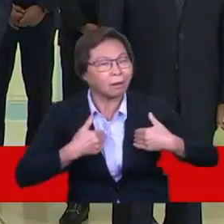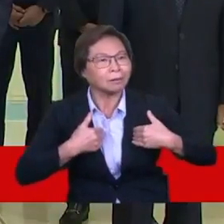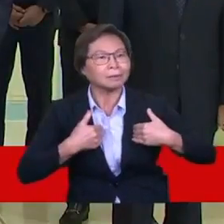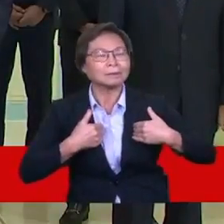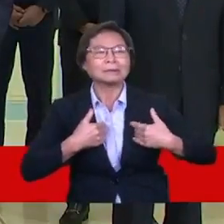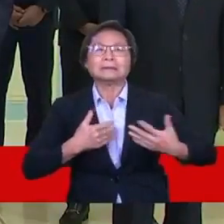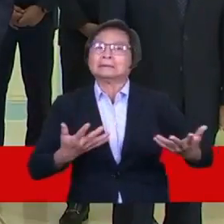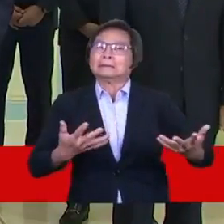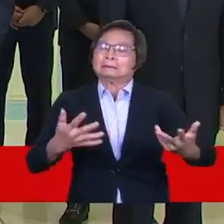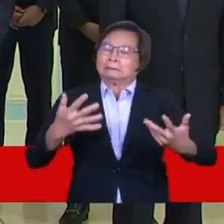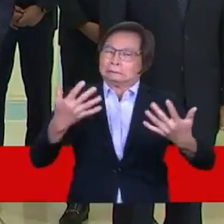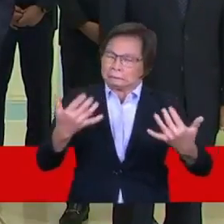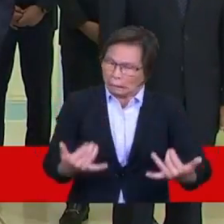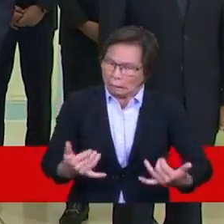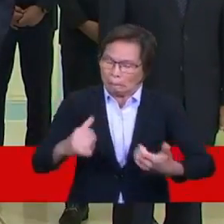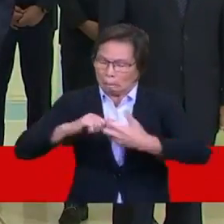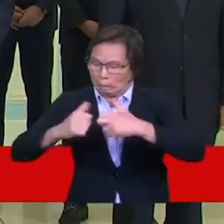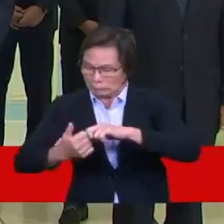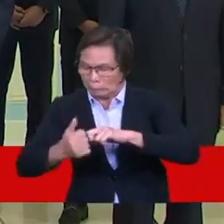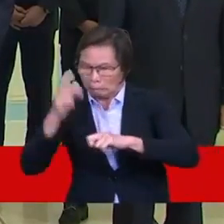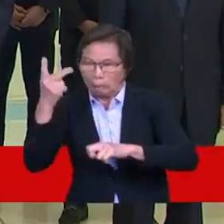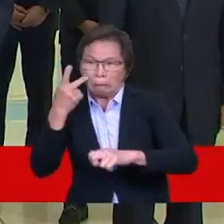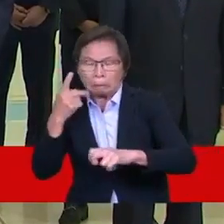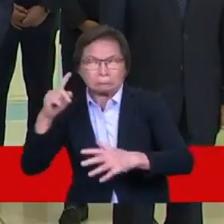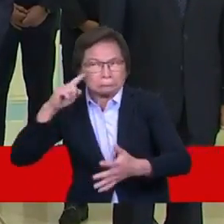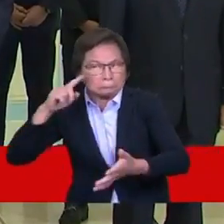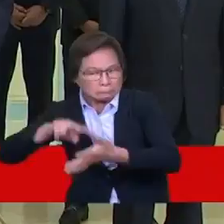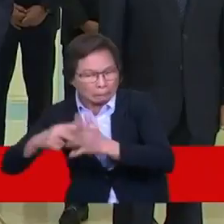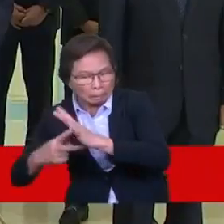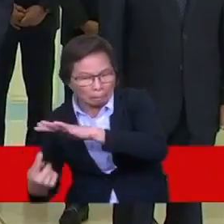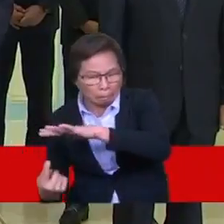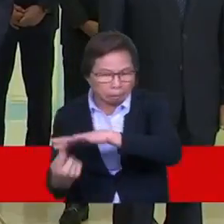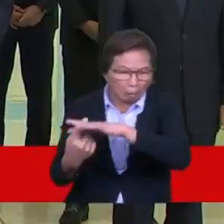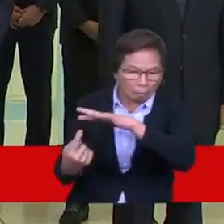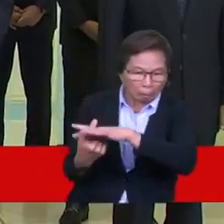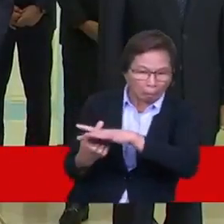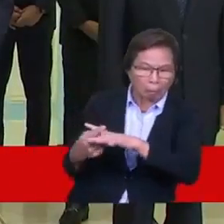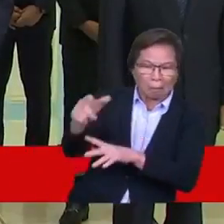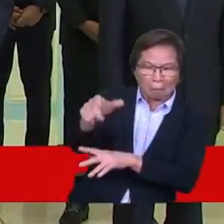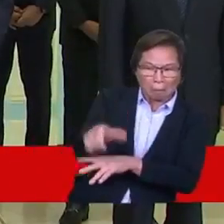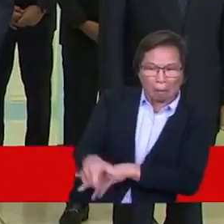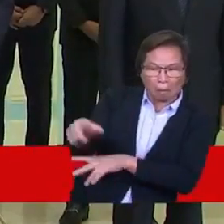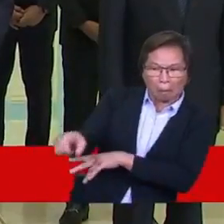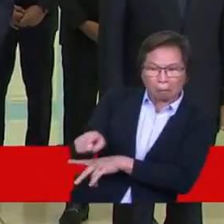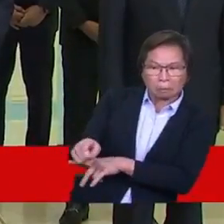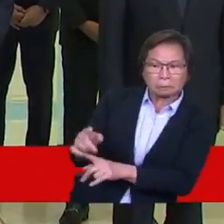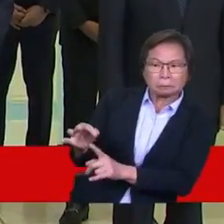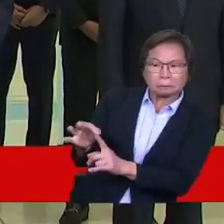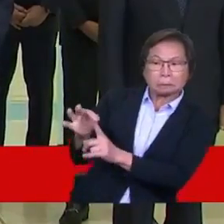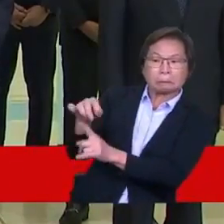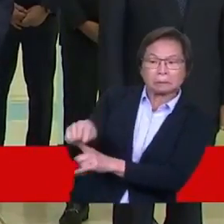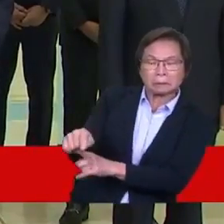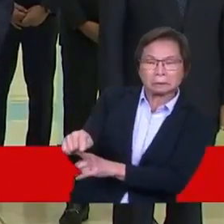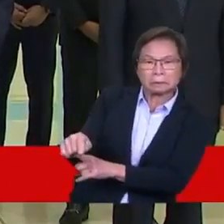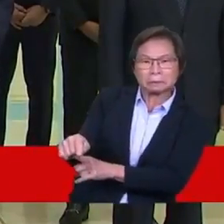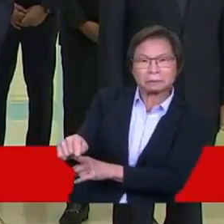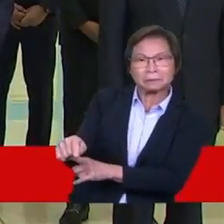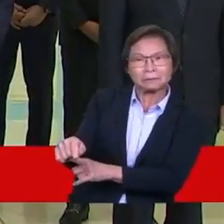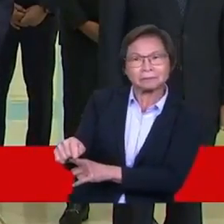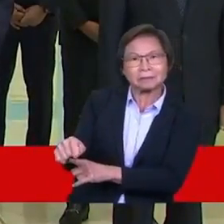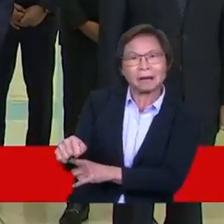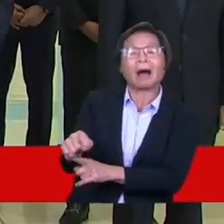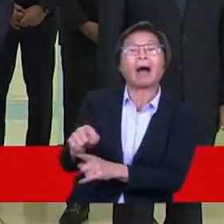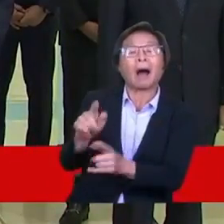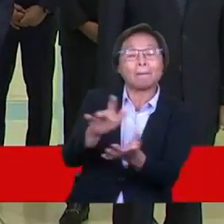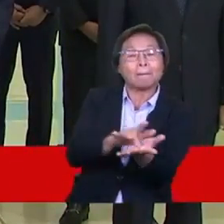kamalat politik yang sengaja dicetuskan oleh pihak-pihak tertentu yang Cuba menangguk di air